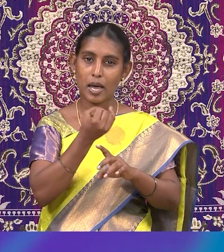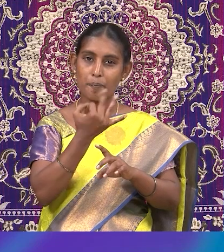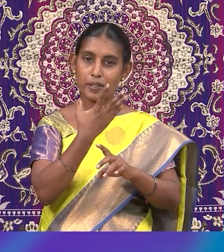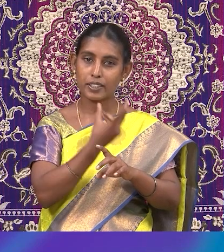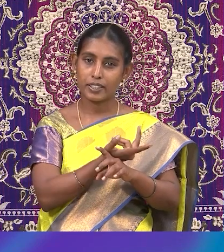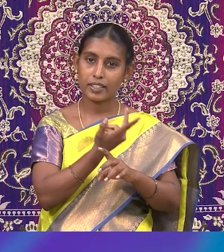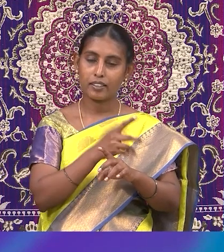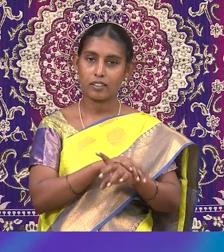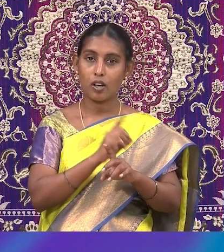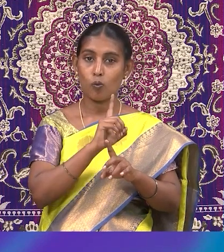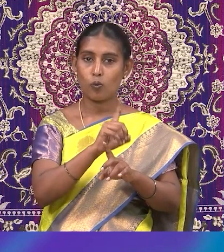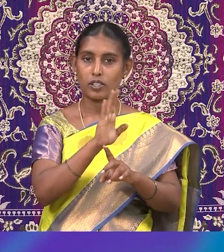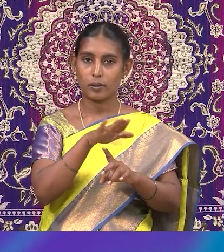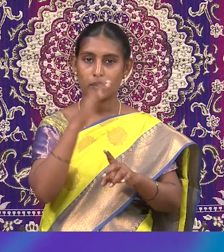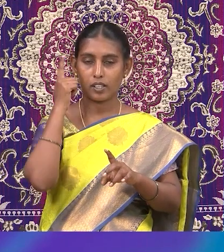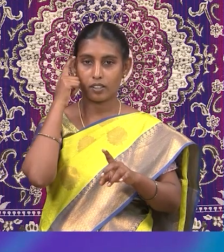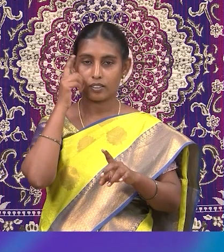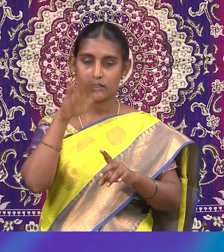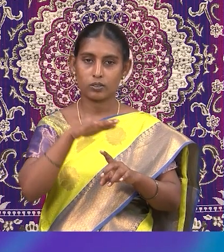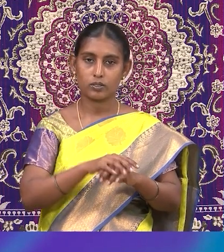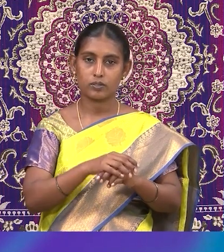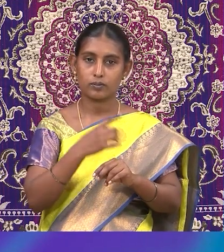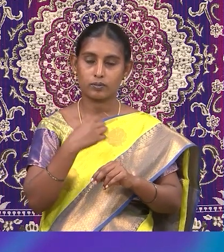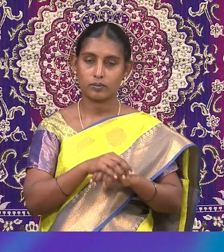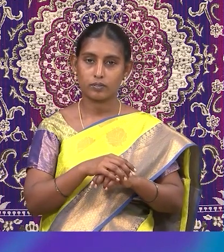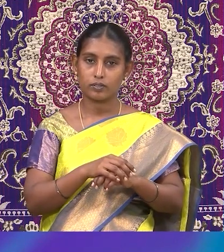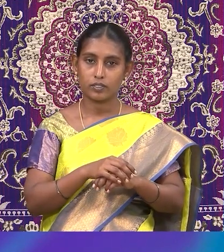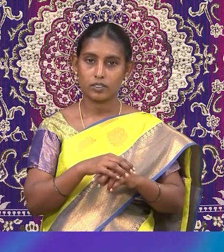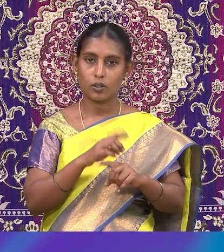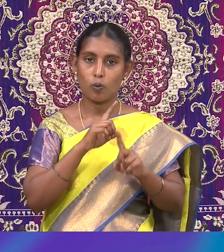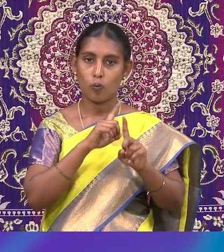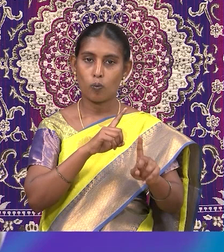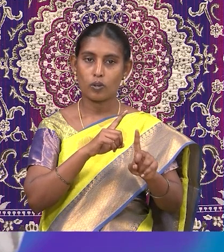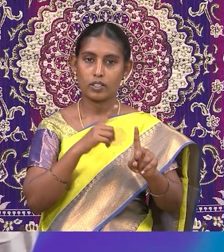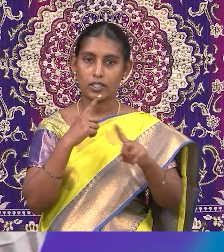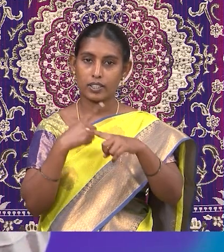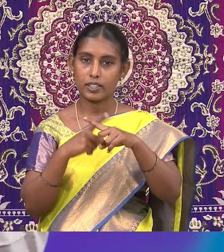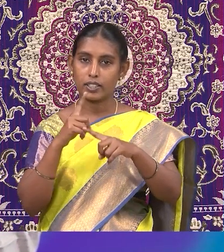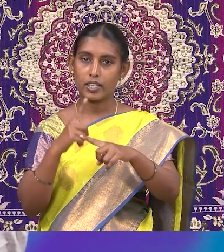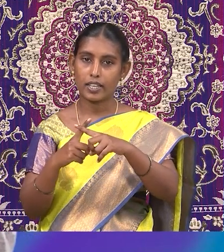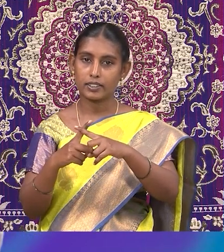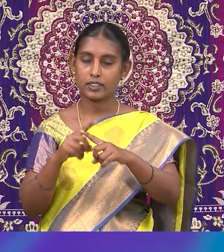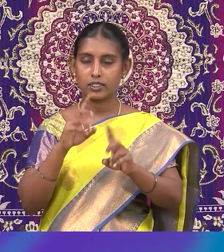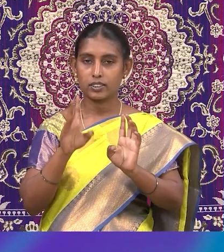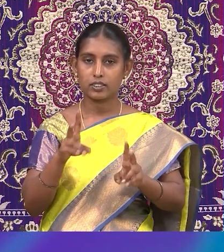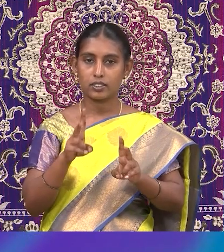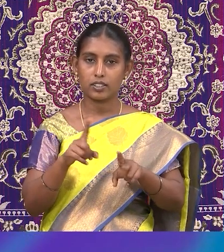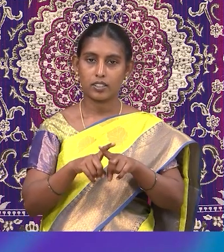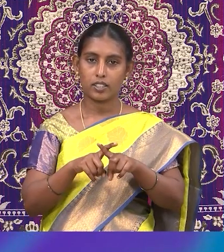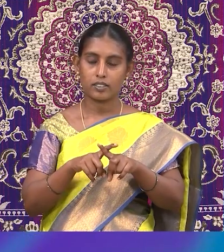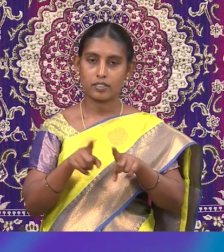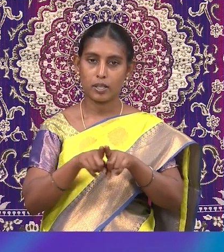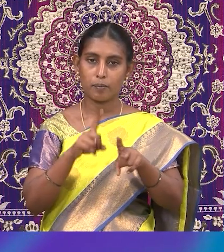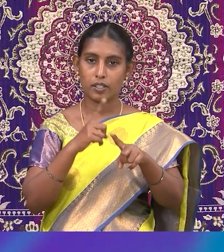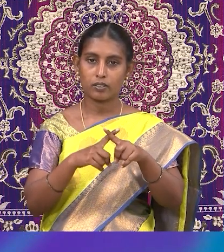எனில் அங்கு ஒன்று இருப்பதாக அர்த்தம். ஏன்னா 1 × x² எக்ஸ் ஸ்கொயர் தான். ஆனால் எக்ஸ் ஸ்கொயருக்கு